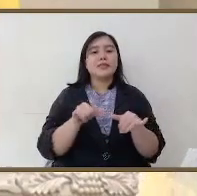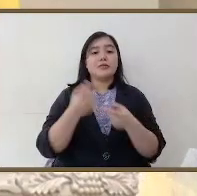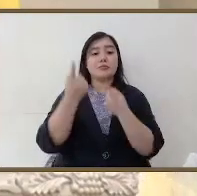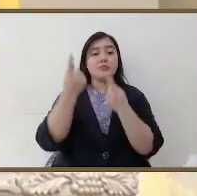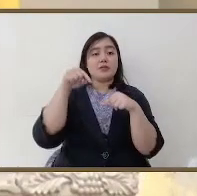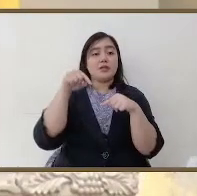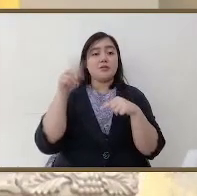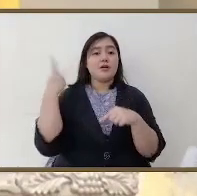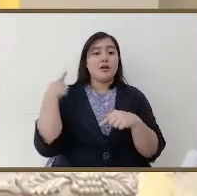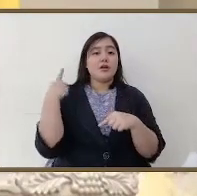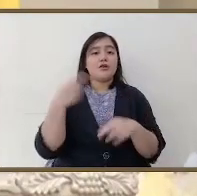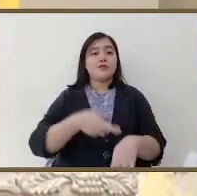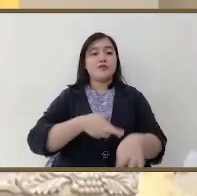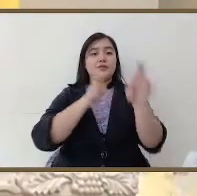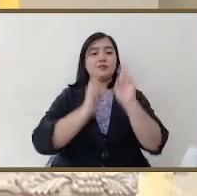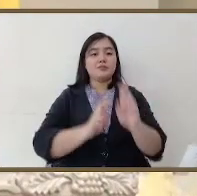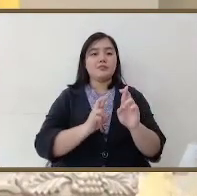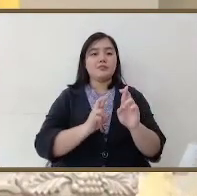Respect.